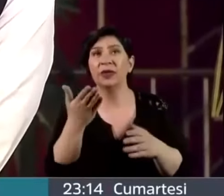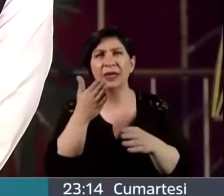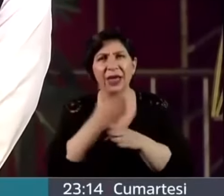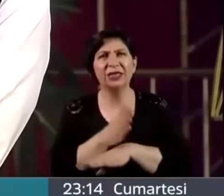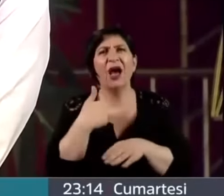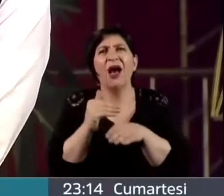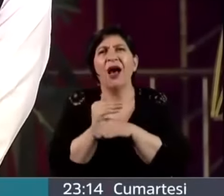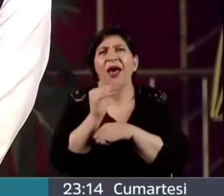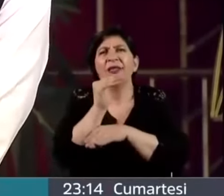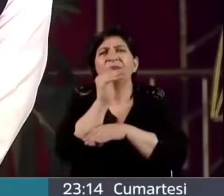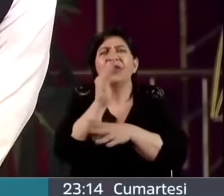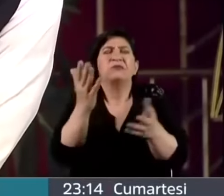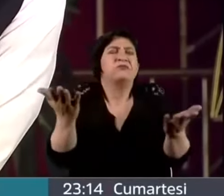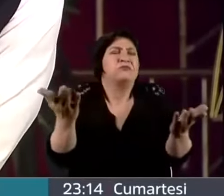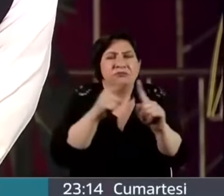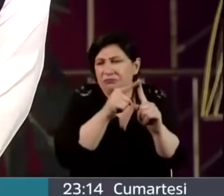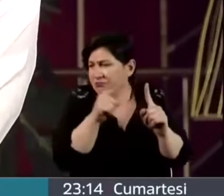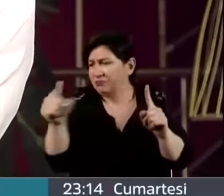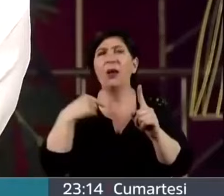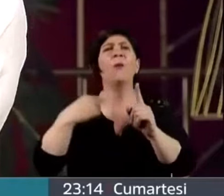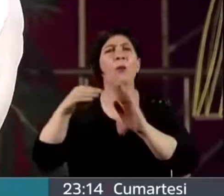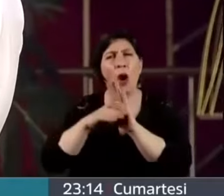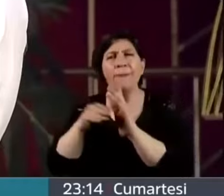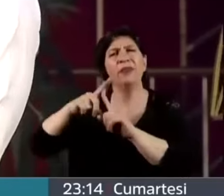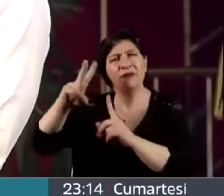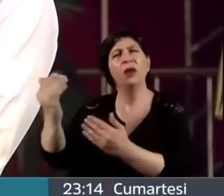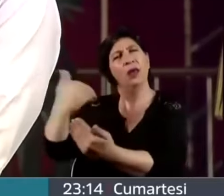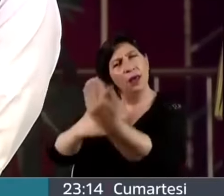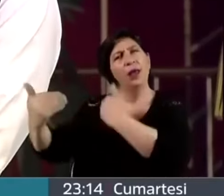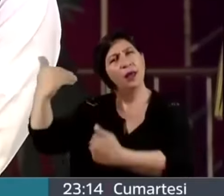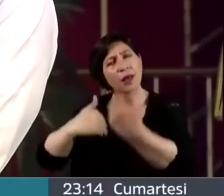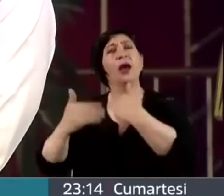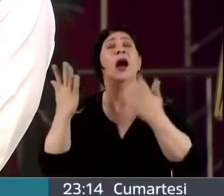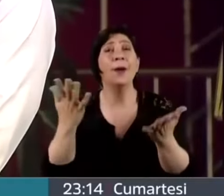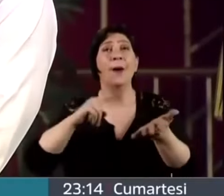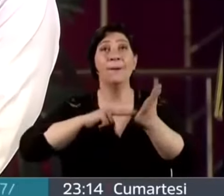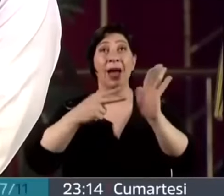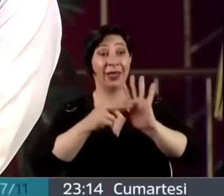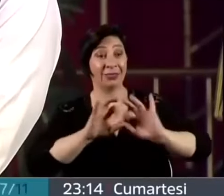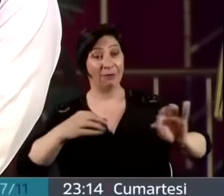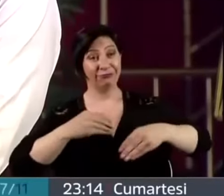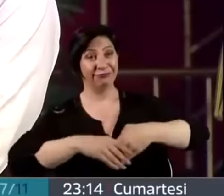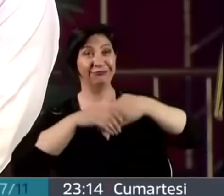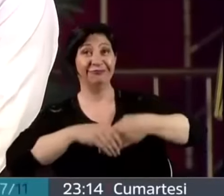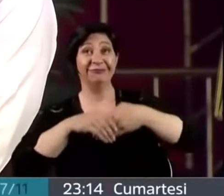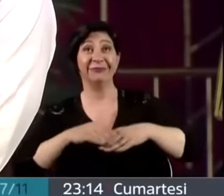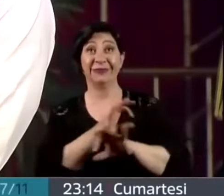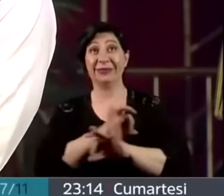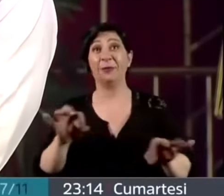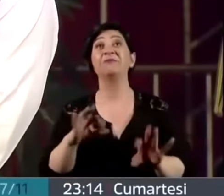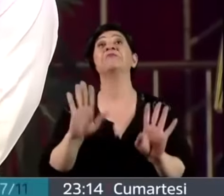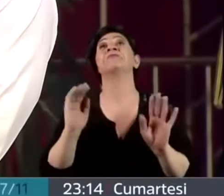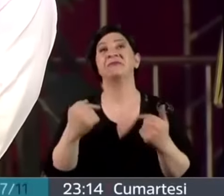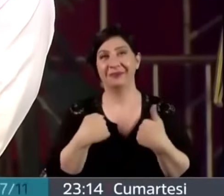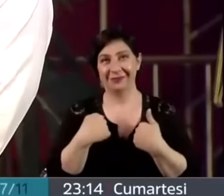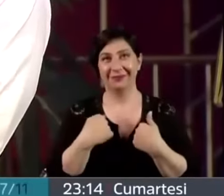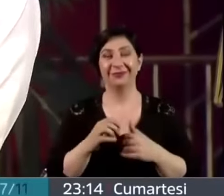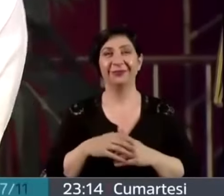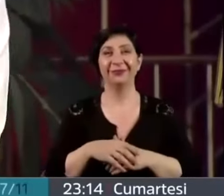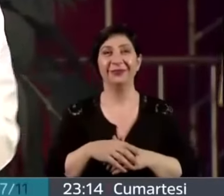hakikaten hayatımda herhalde hani programa gelenler olmuştur ama hiç model tanımadım. Yani yakından bir model tanımış değilim. Böyle bir manken falan öyle bir